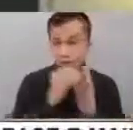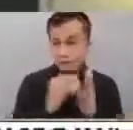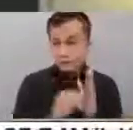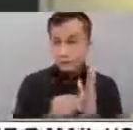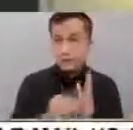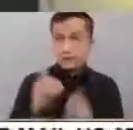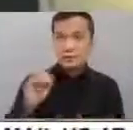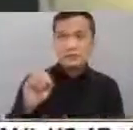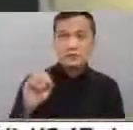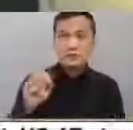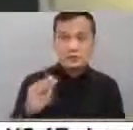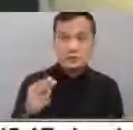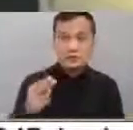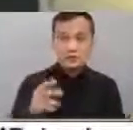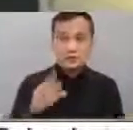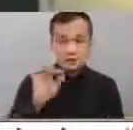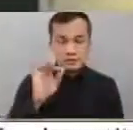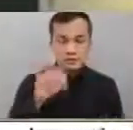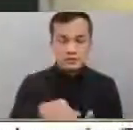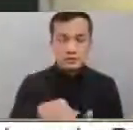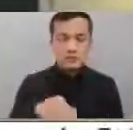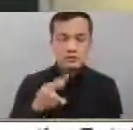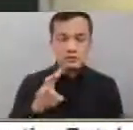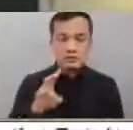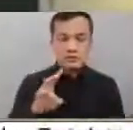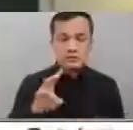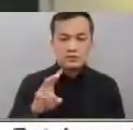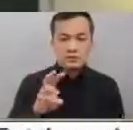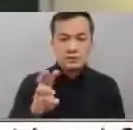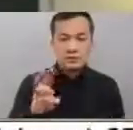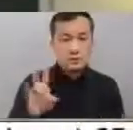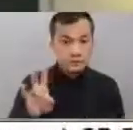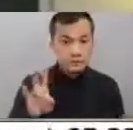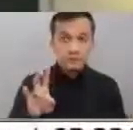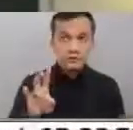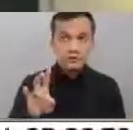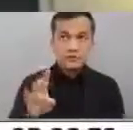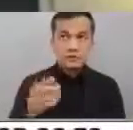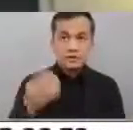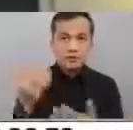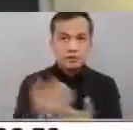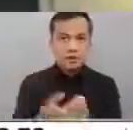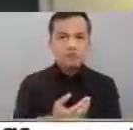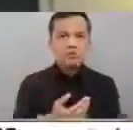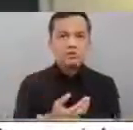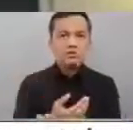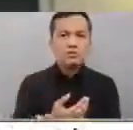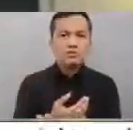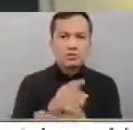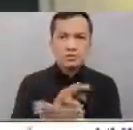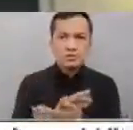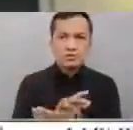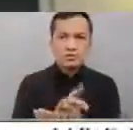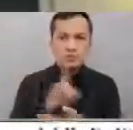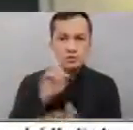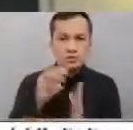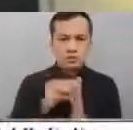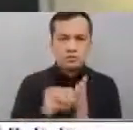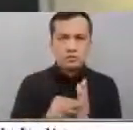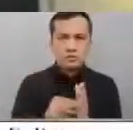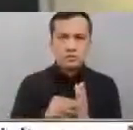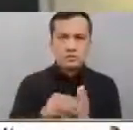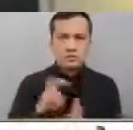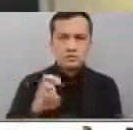Naturukan naman ng second dose ng vaccine ang ating mga kababayang tindero-tindera sa Divisoria Market sa